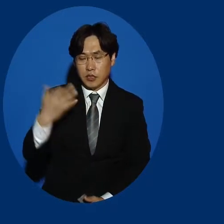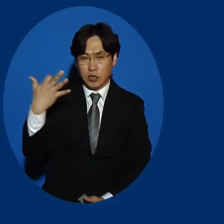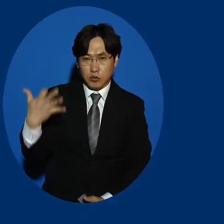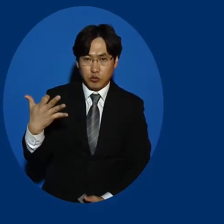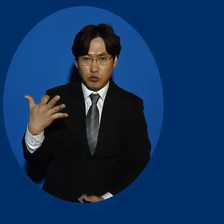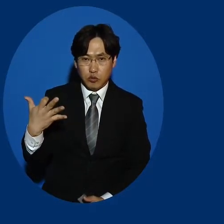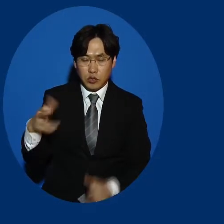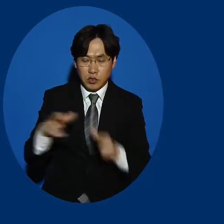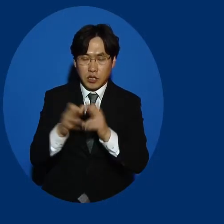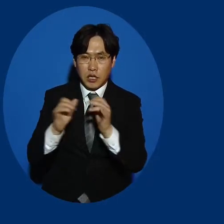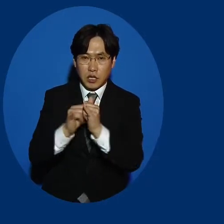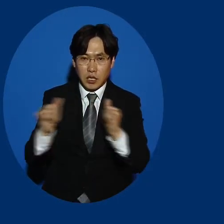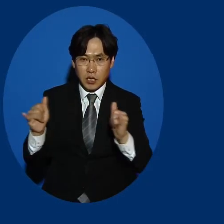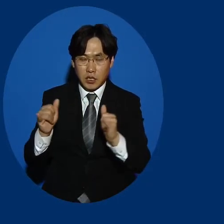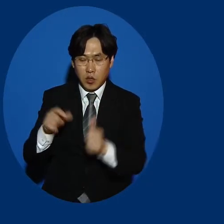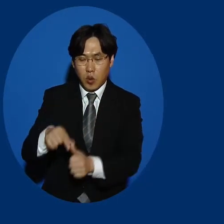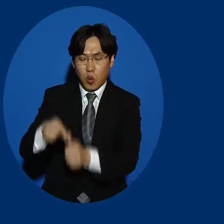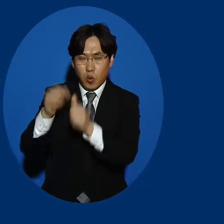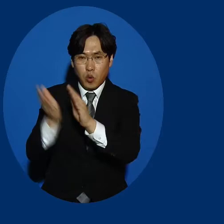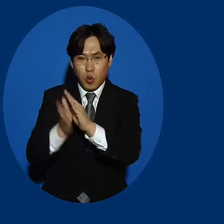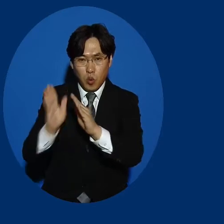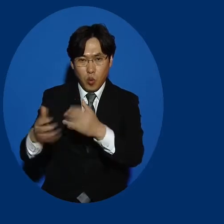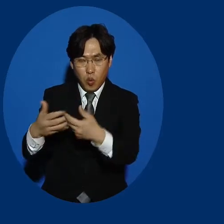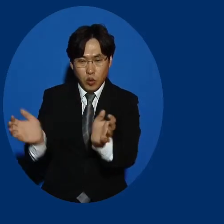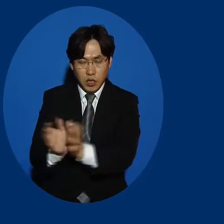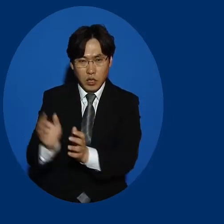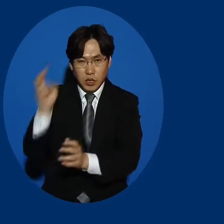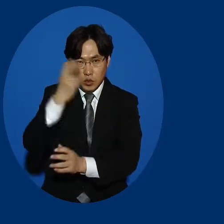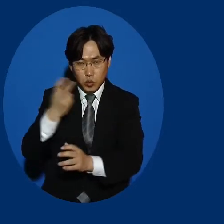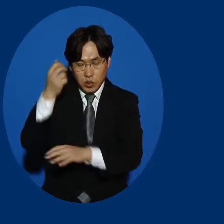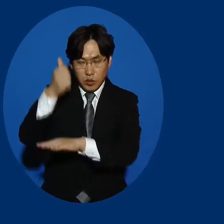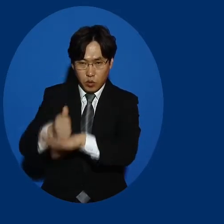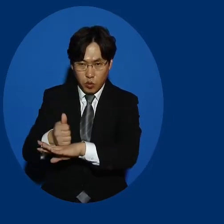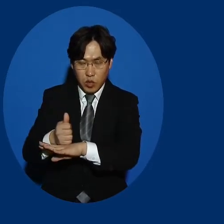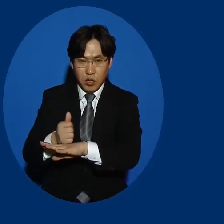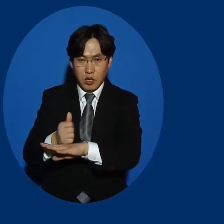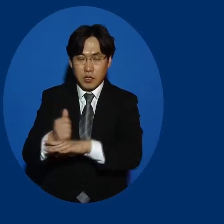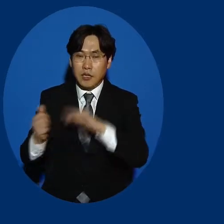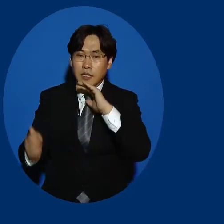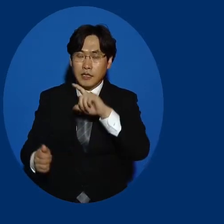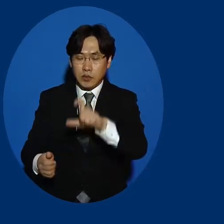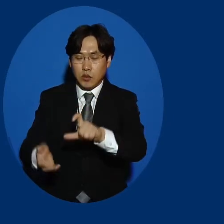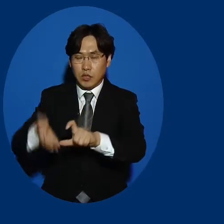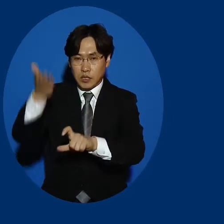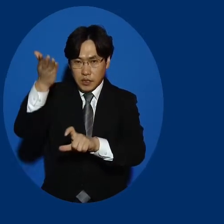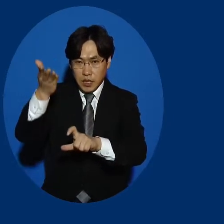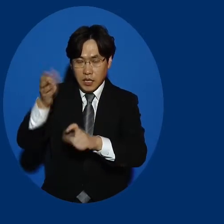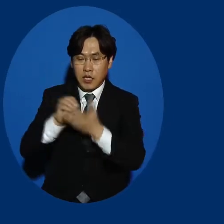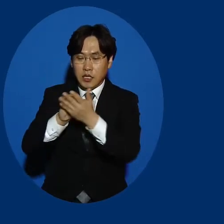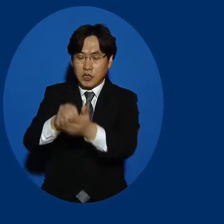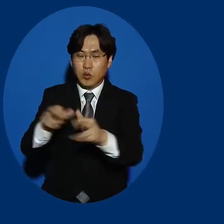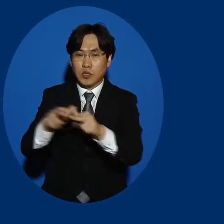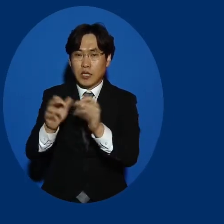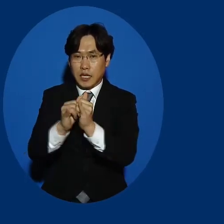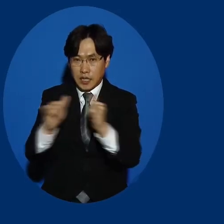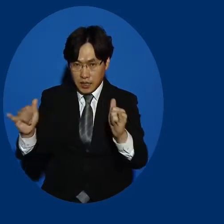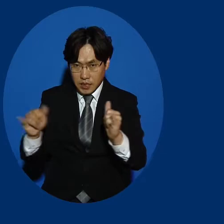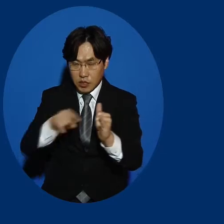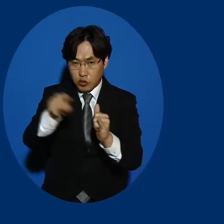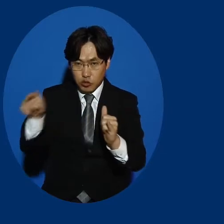2019년 장애인 고용공단 조사에 의하면 15세 이상의 등록 장애인